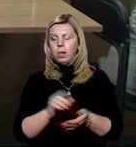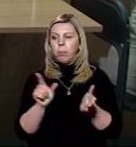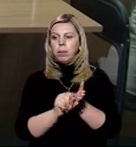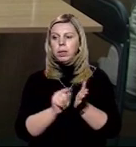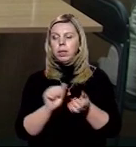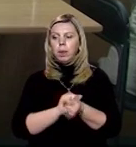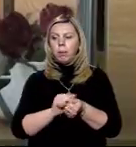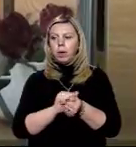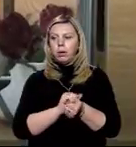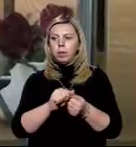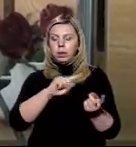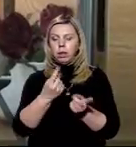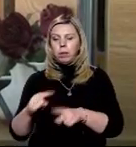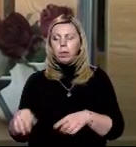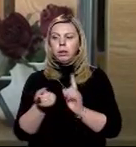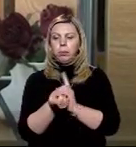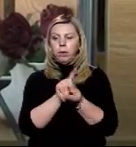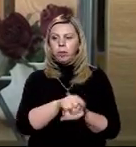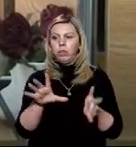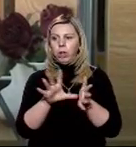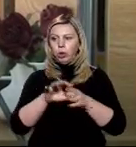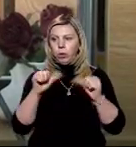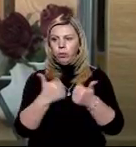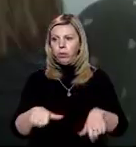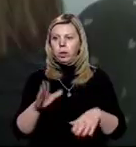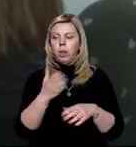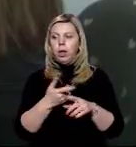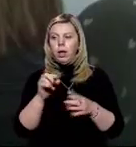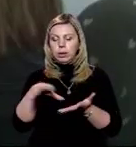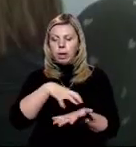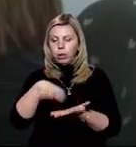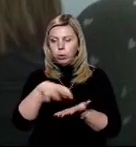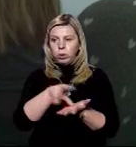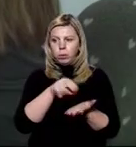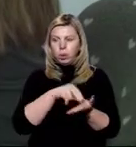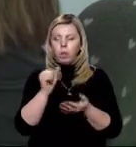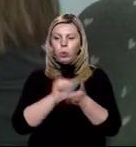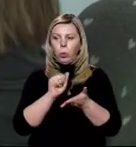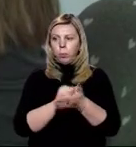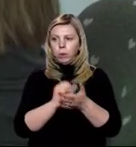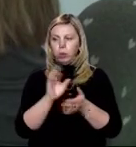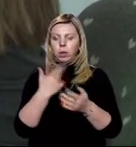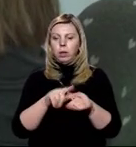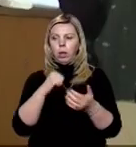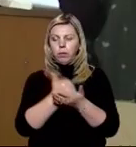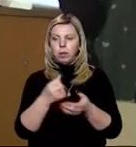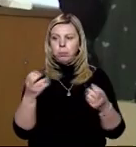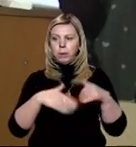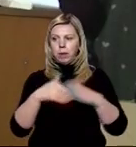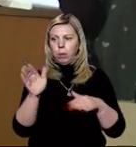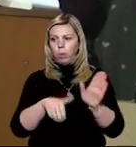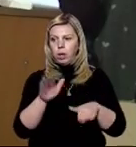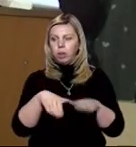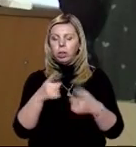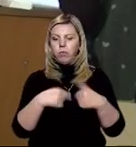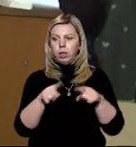Пенсійні паперові справи закарпатців переводять в електронну форму в три етапи – сканують, кадрують та документують. Про це розповіла головна спеціалістка